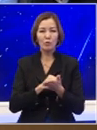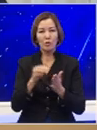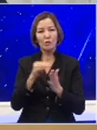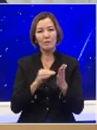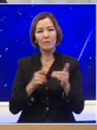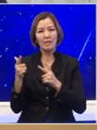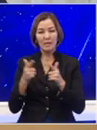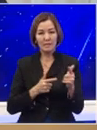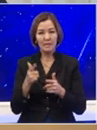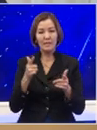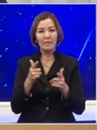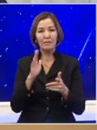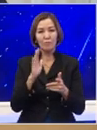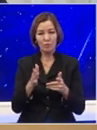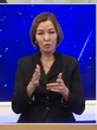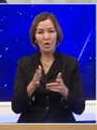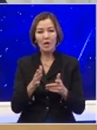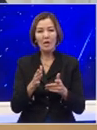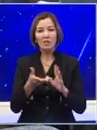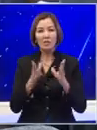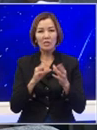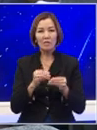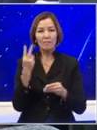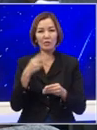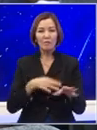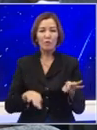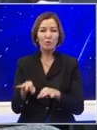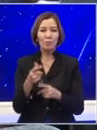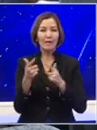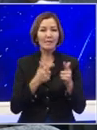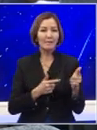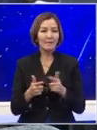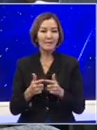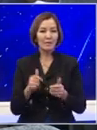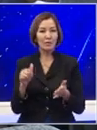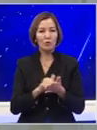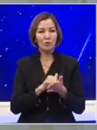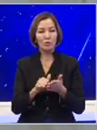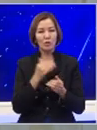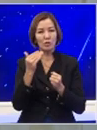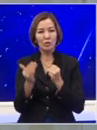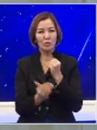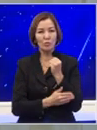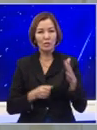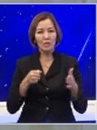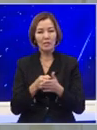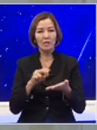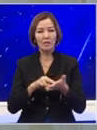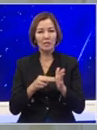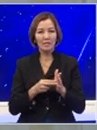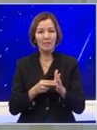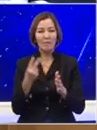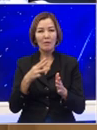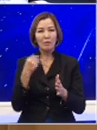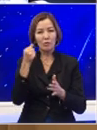құжаттары әзірленіп жатыр. Алдағы уақытта жалпы саны 20 жоба әзірленеді. Қажетті құжат жыл соңына дейін жасалып, 2024 жылдың наурыз